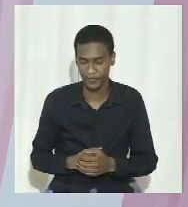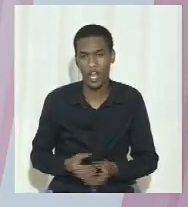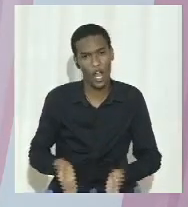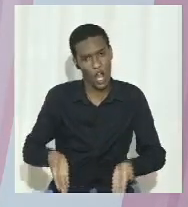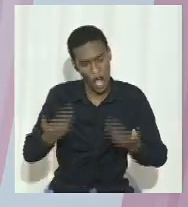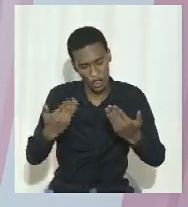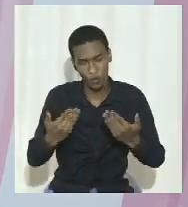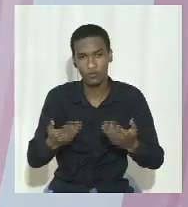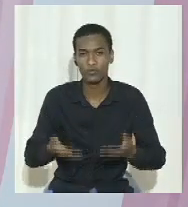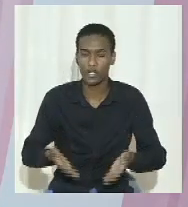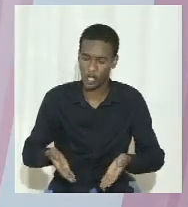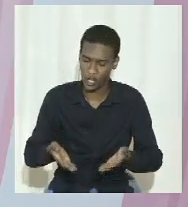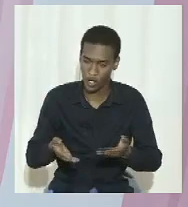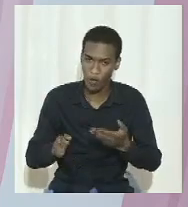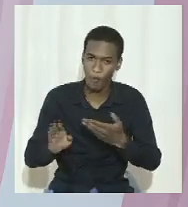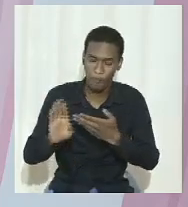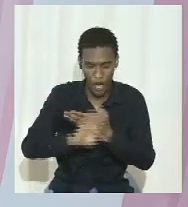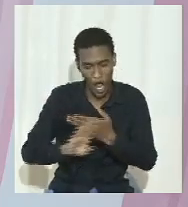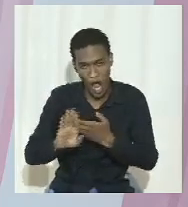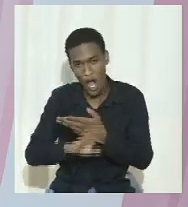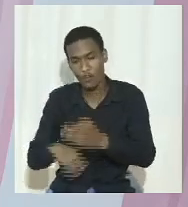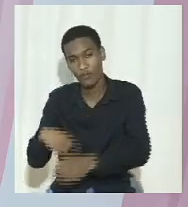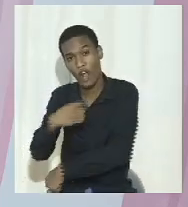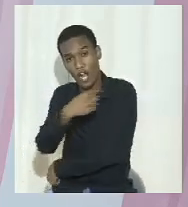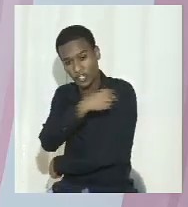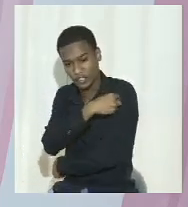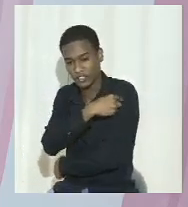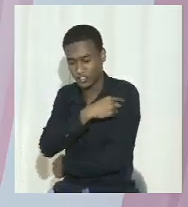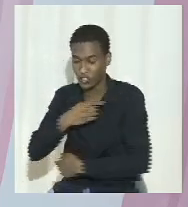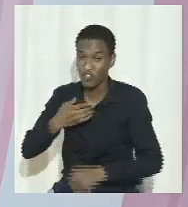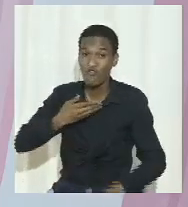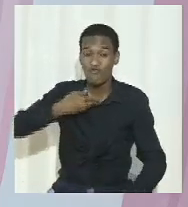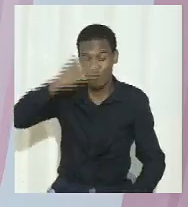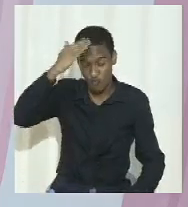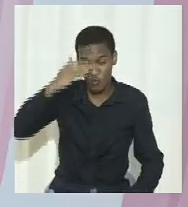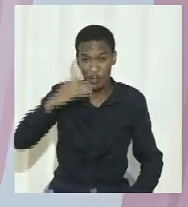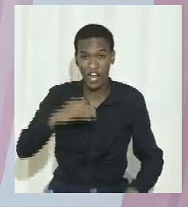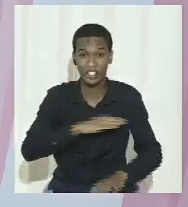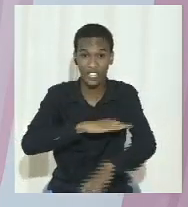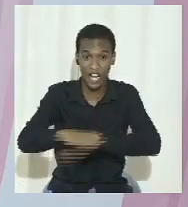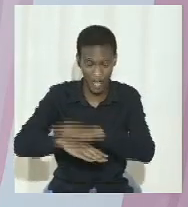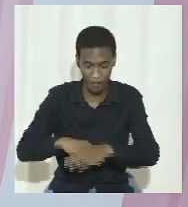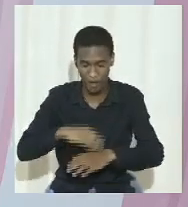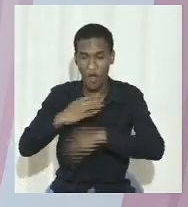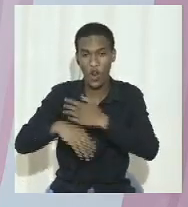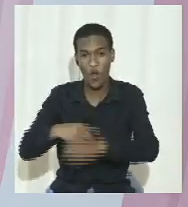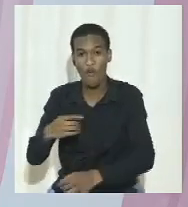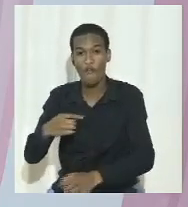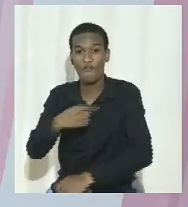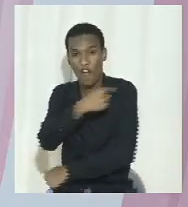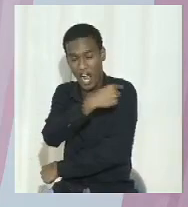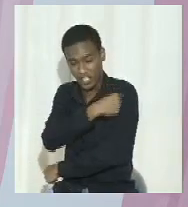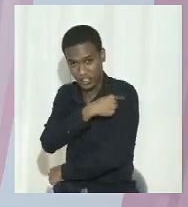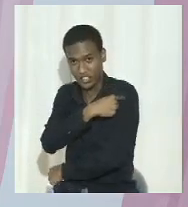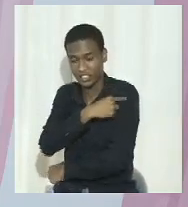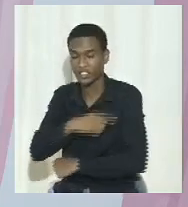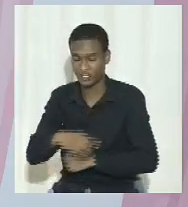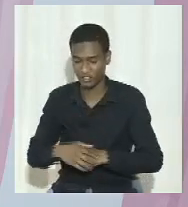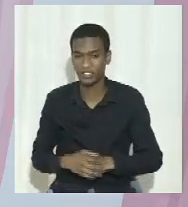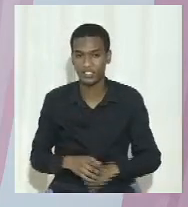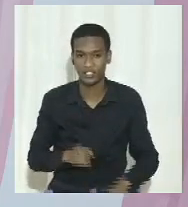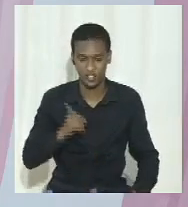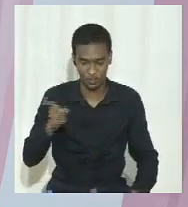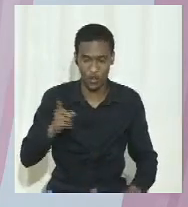fiarovana ny vaksiny ny olona salama no atao vaksiny ary fitaovana